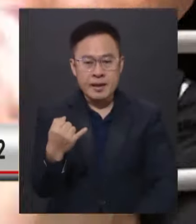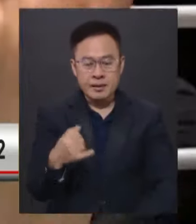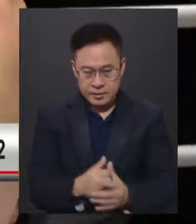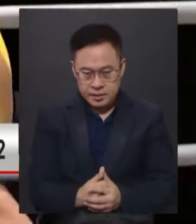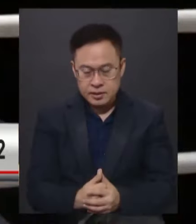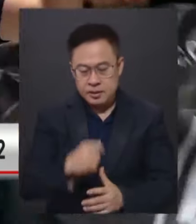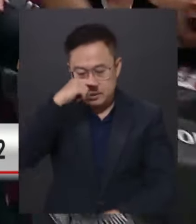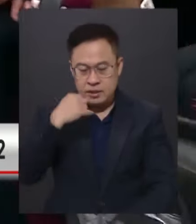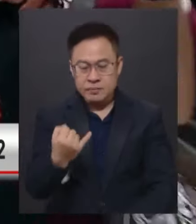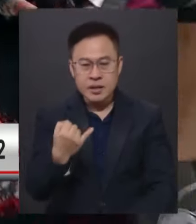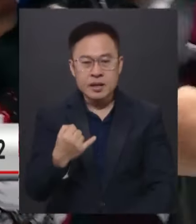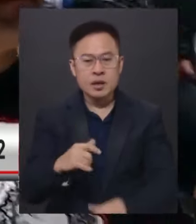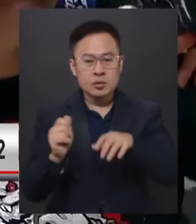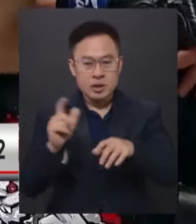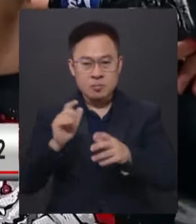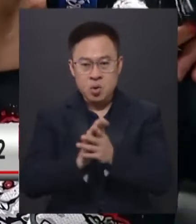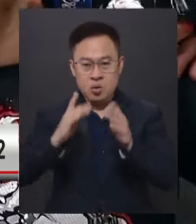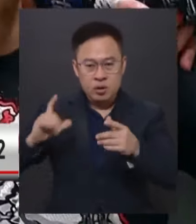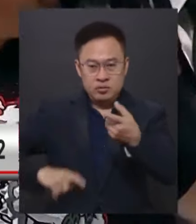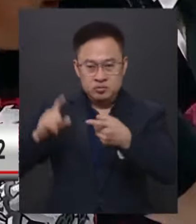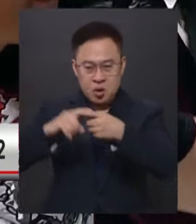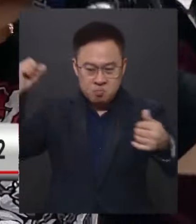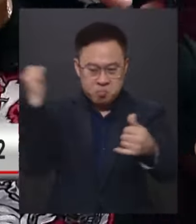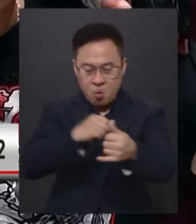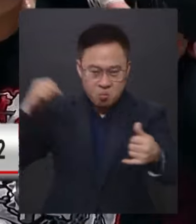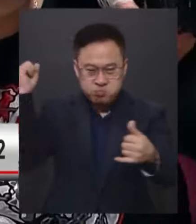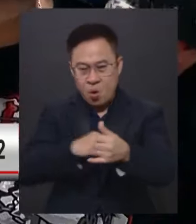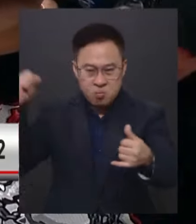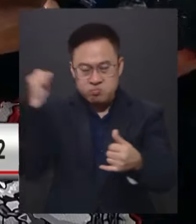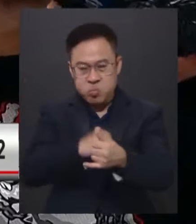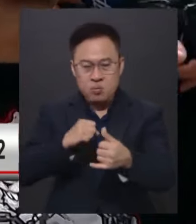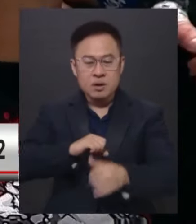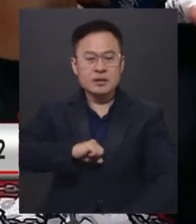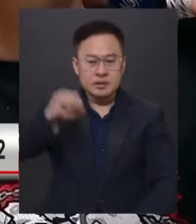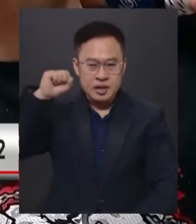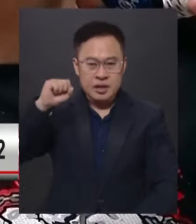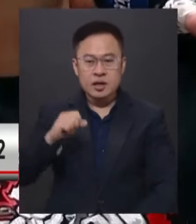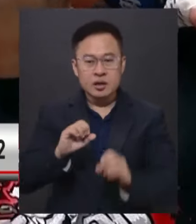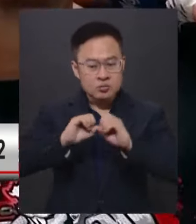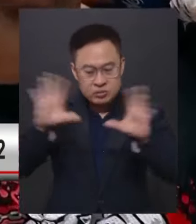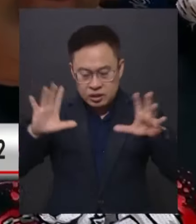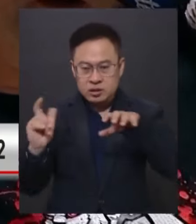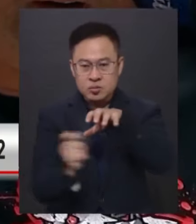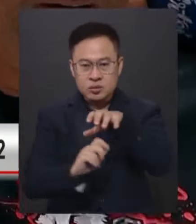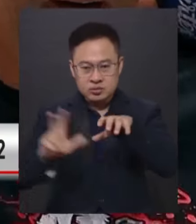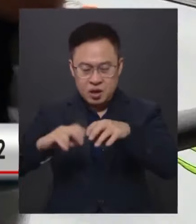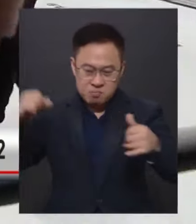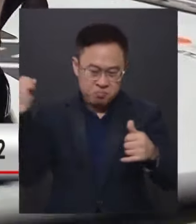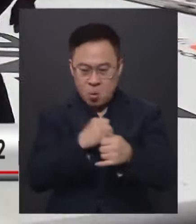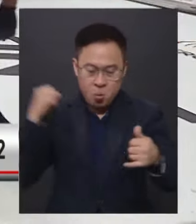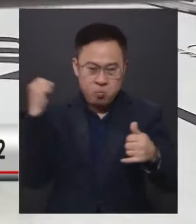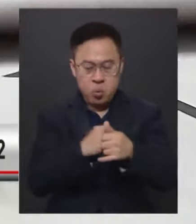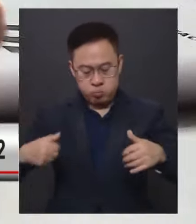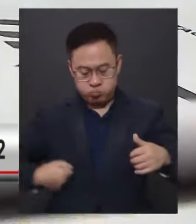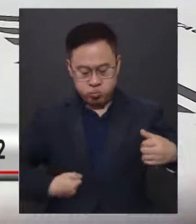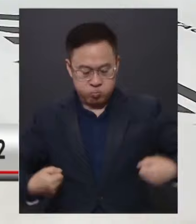แรกค่ะเดินหน้าดักต่อยได้อย่างยอดเยี่ยมเลยแล้วก็พอเข้าสู่ยกที่3เนี่ยเป็นดิมิทรีที่ดักต่อยตามลำตัวนะก็เลยกลายเป็น